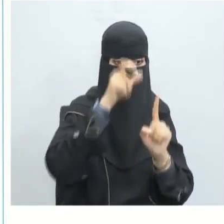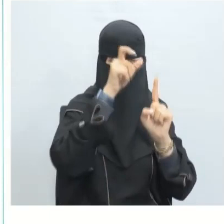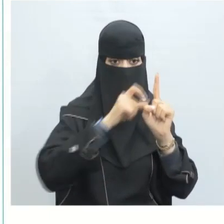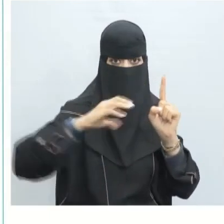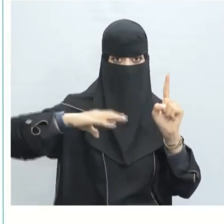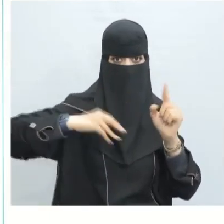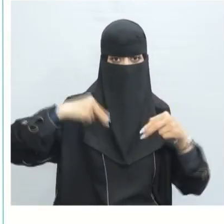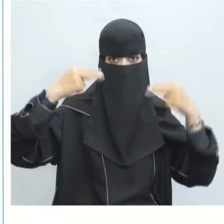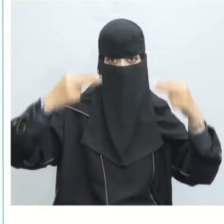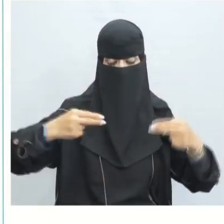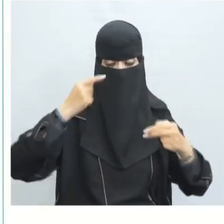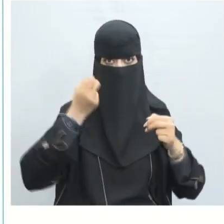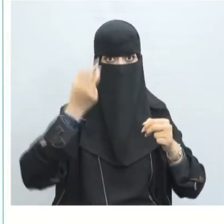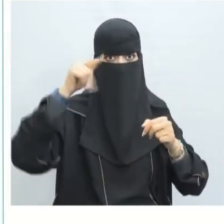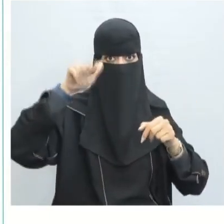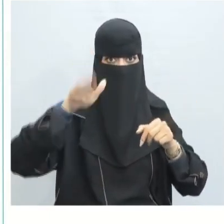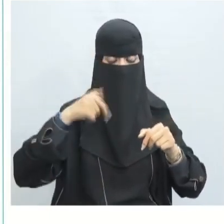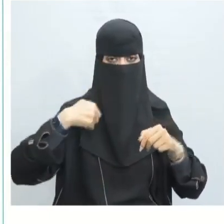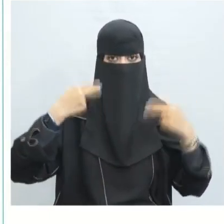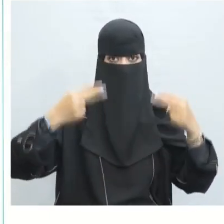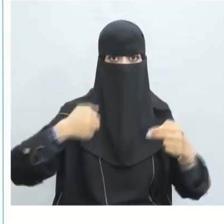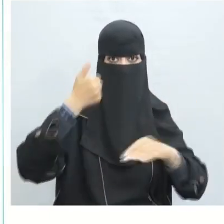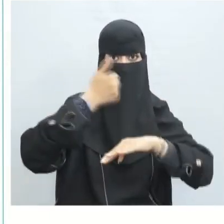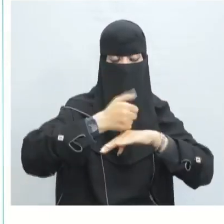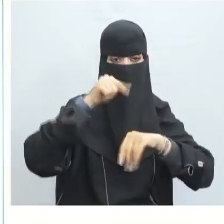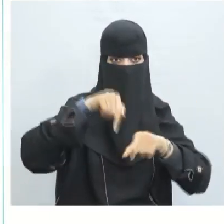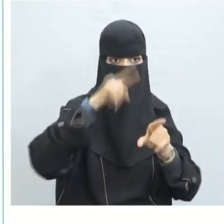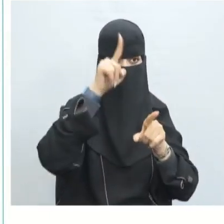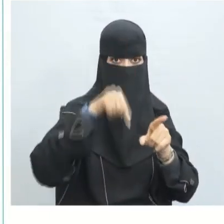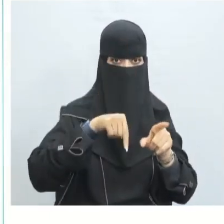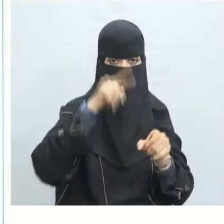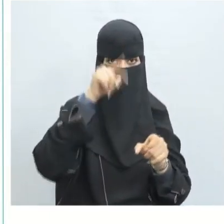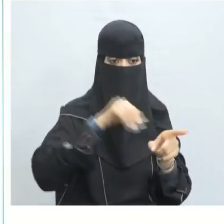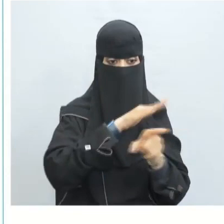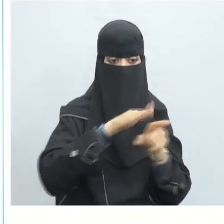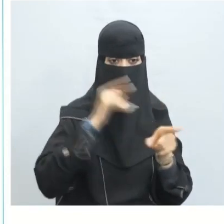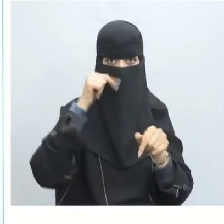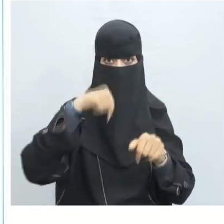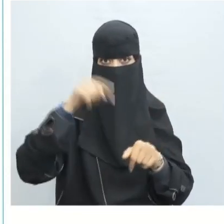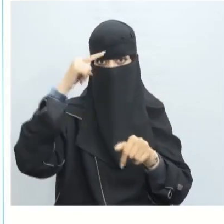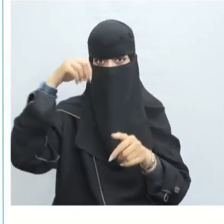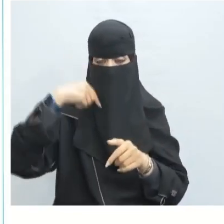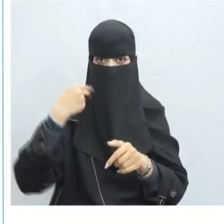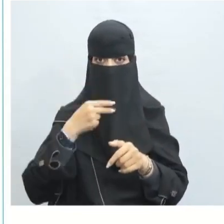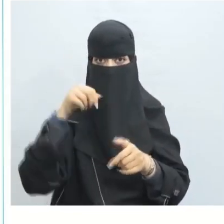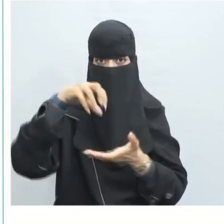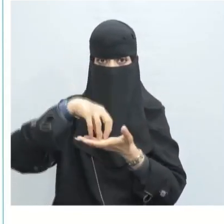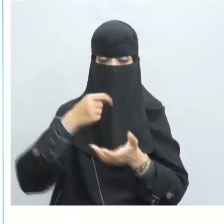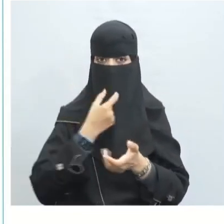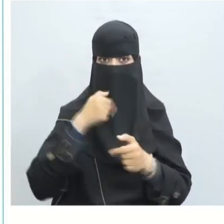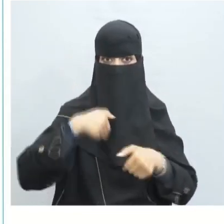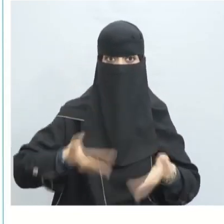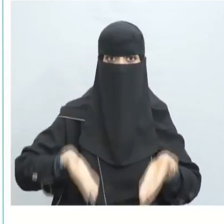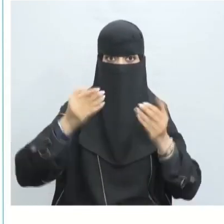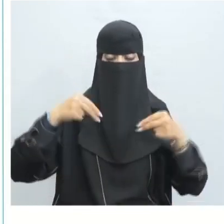استخدامها للتنبؤ بالحضور في فعاليه رئيسه في اليوم الوطني مثلا امانه منطقه الرياض تقيم فعاليات في يوم